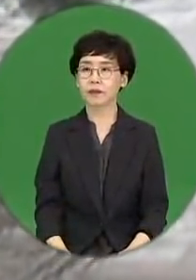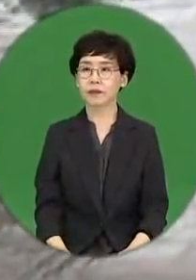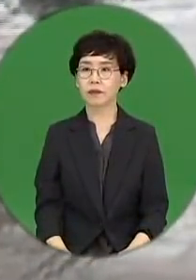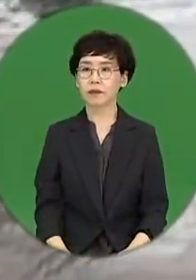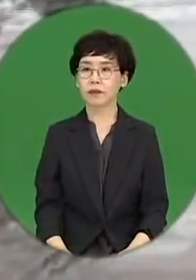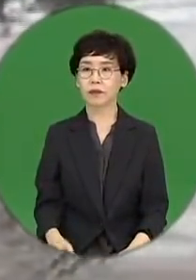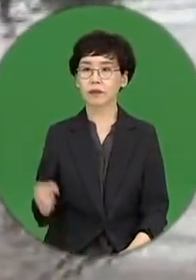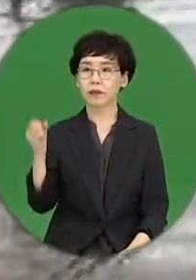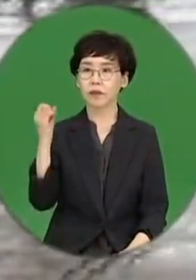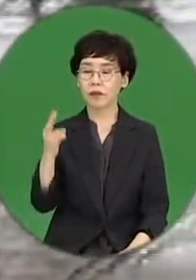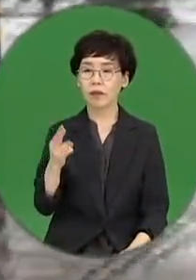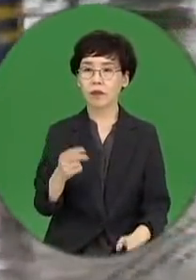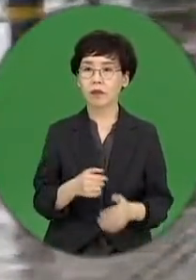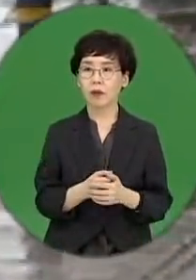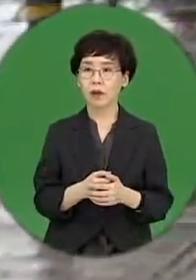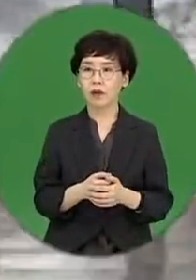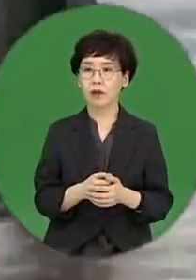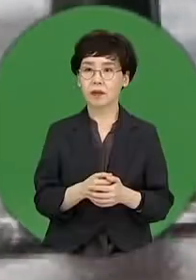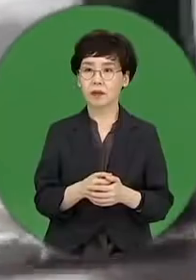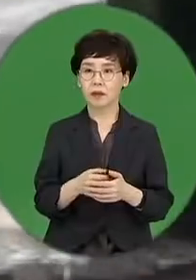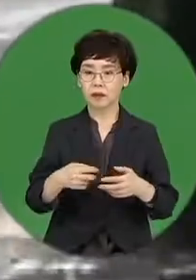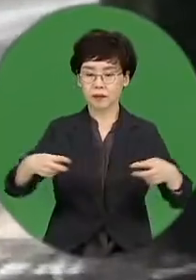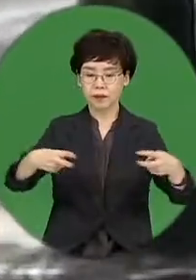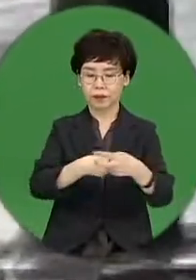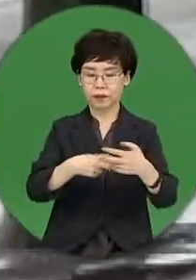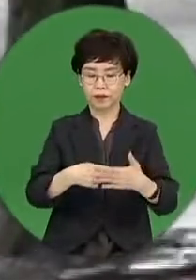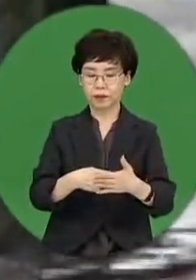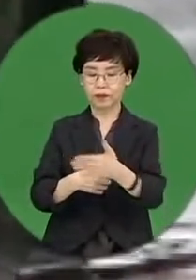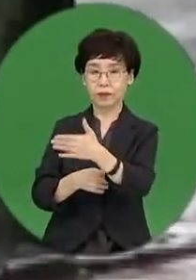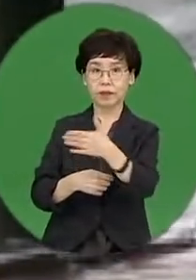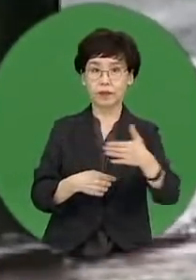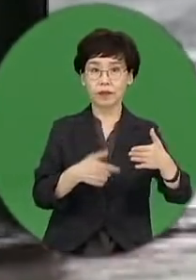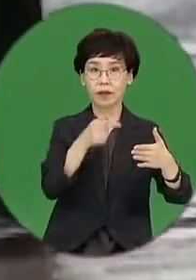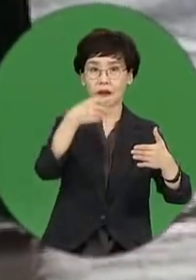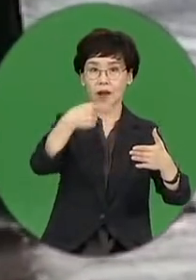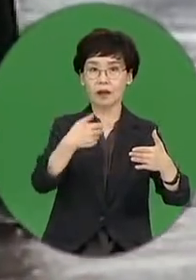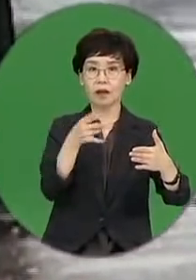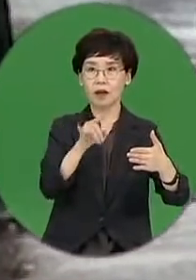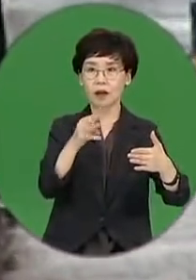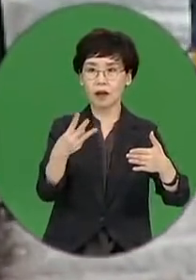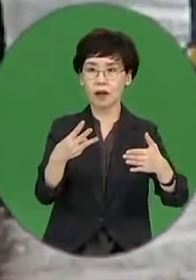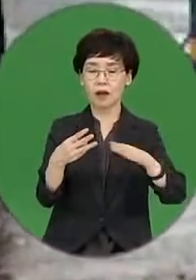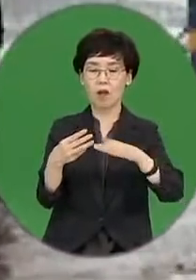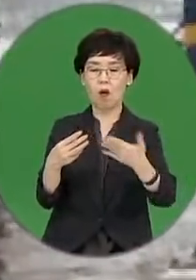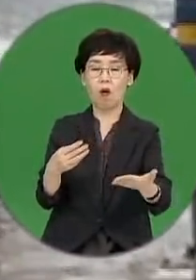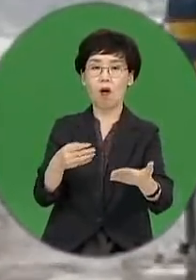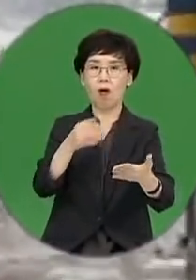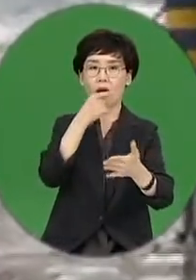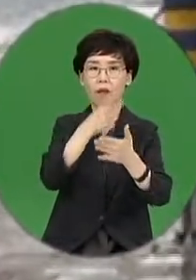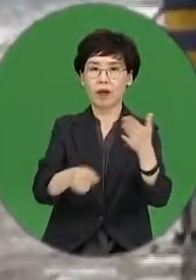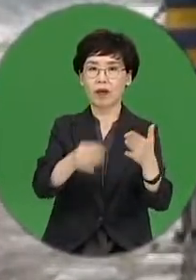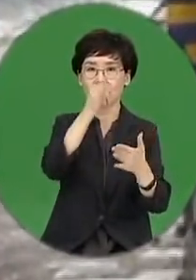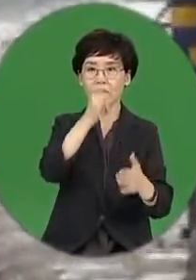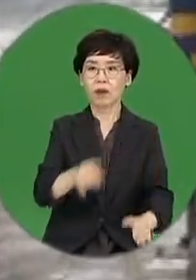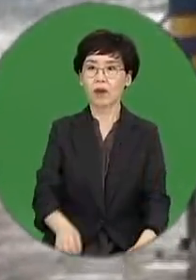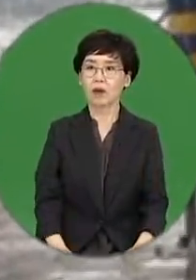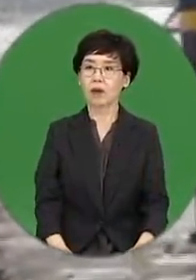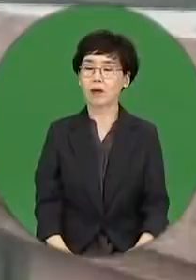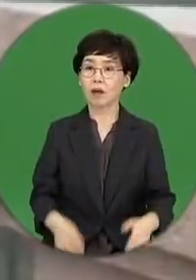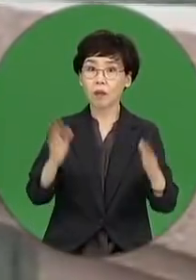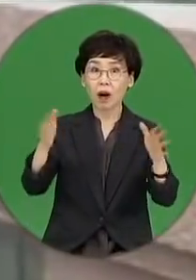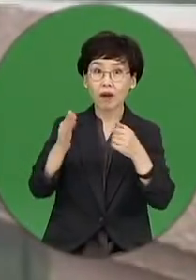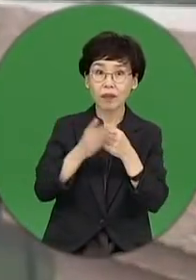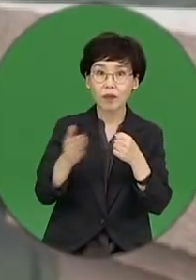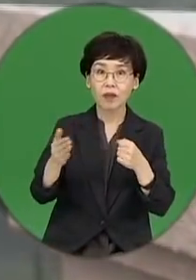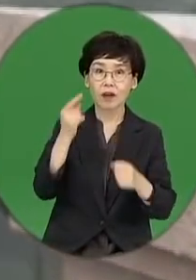아까와 마찬가지로 가드레일이 저렇게 쓰러져 있는 곳곳에서 저렇게 가드레일이 쓰러져 있는 피해가 발생했다고 합니다. 아, 그게 바람 때문에